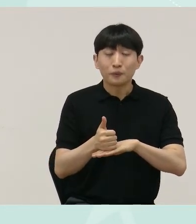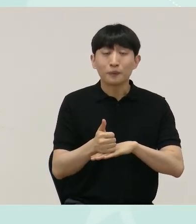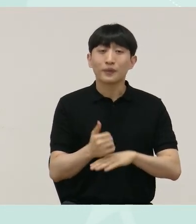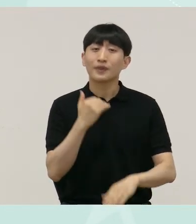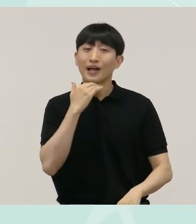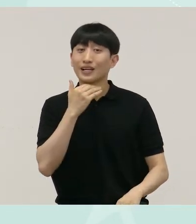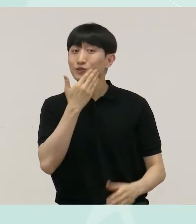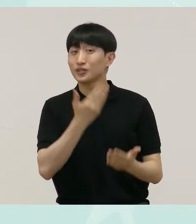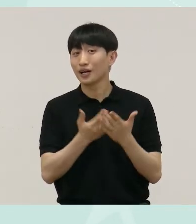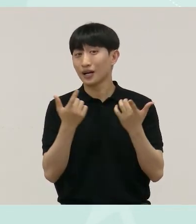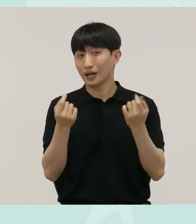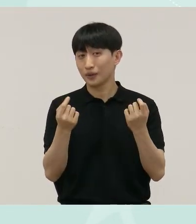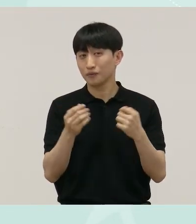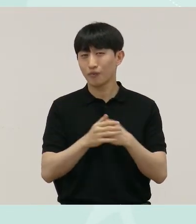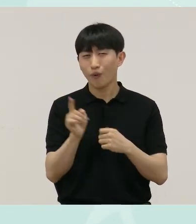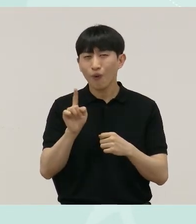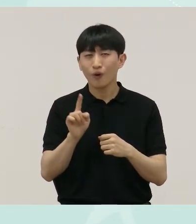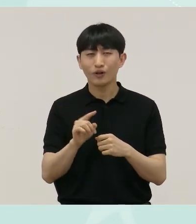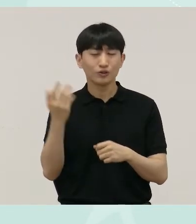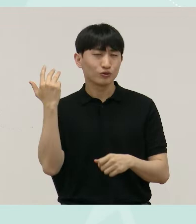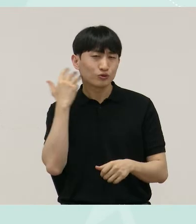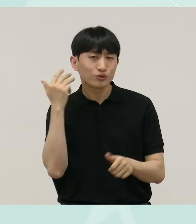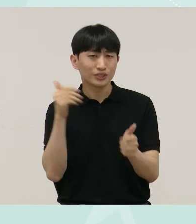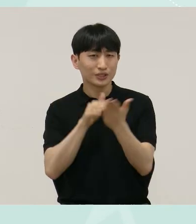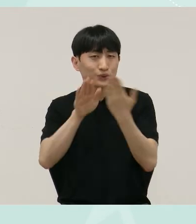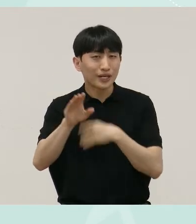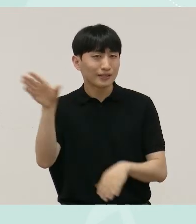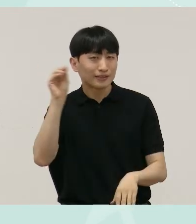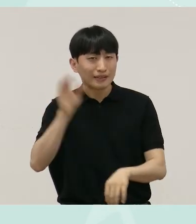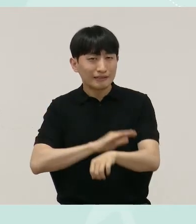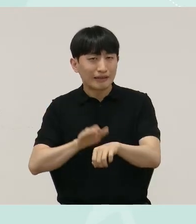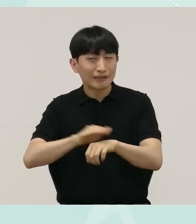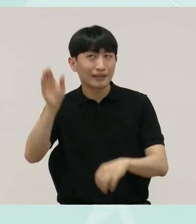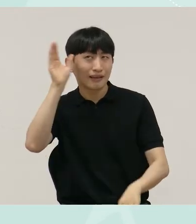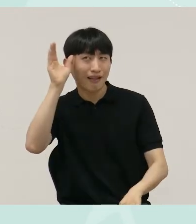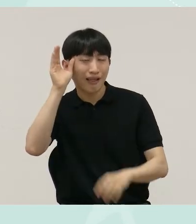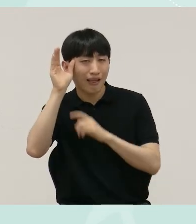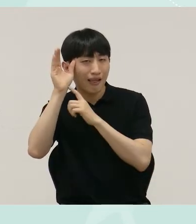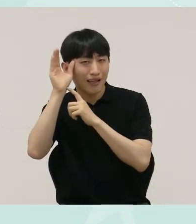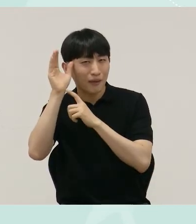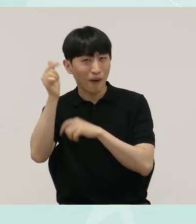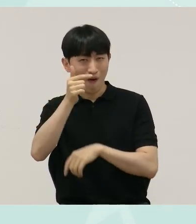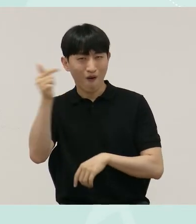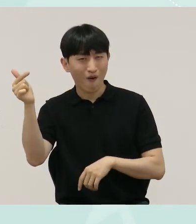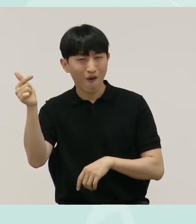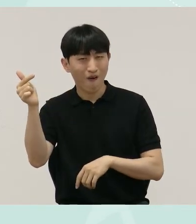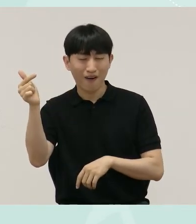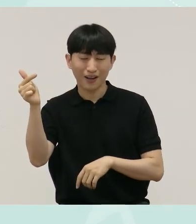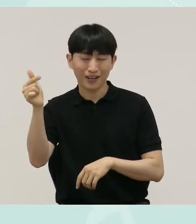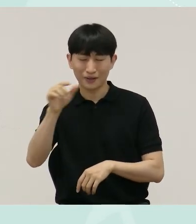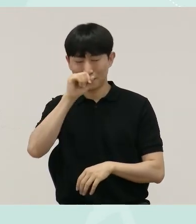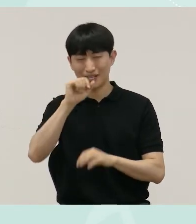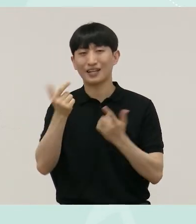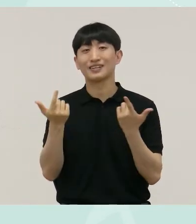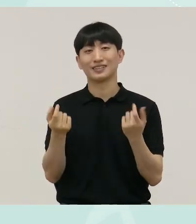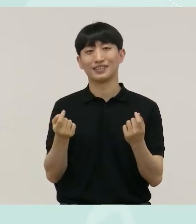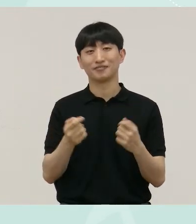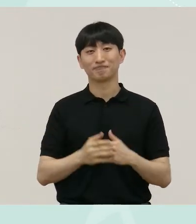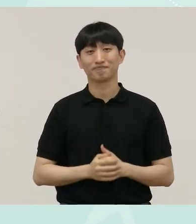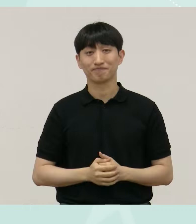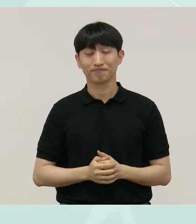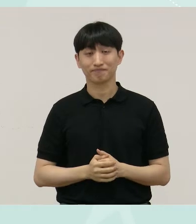특히 비현실적인 기대 수준을 갖고 있는 비대칭성 편측 환자는 적절하지 않다라고 생각을 하고 있습니다. 네, 이러한